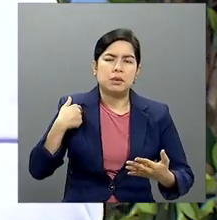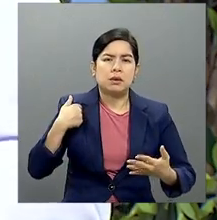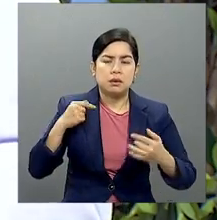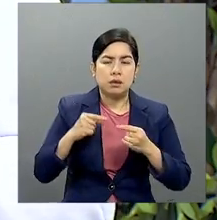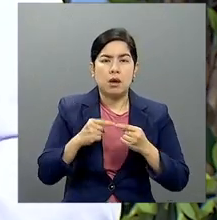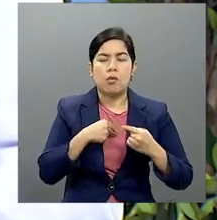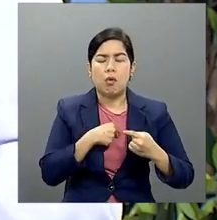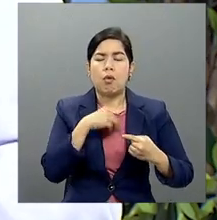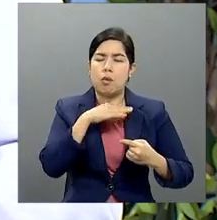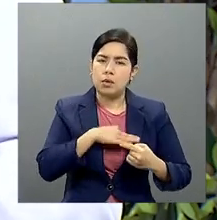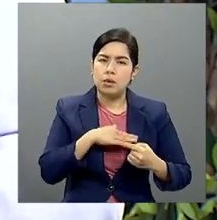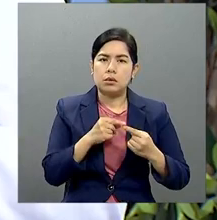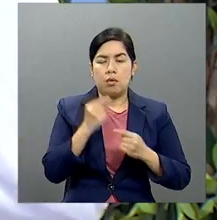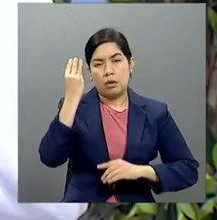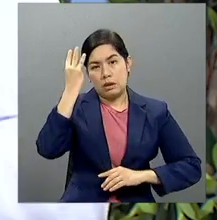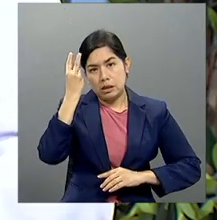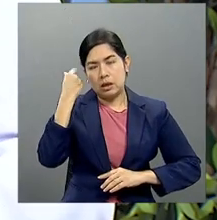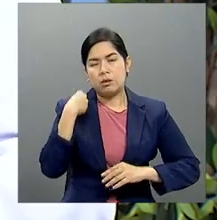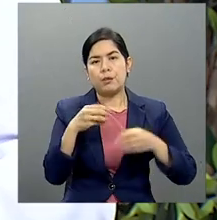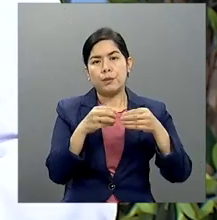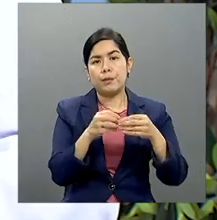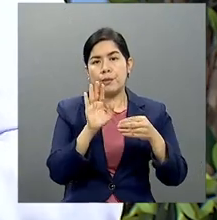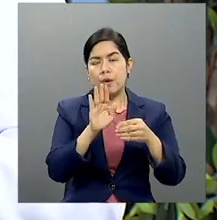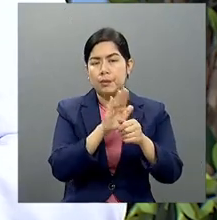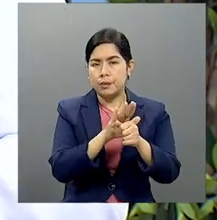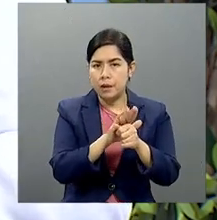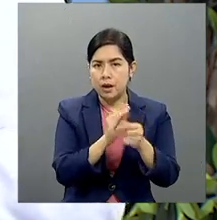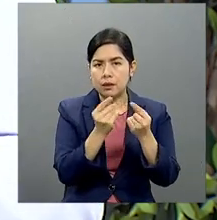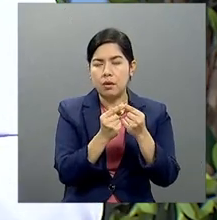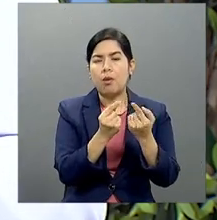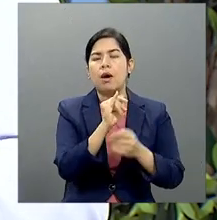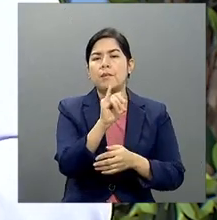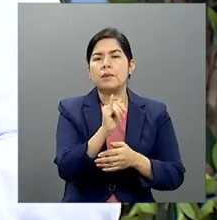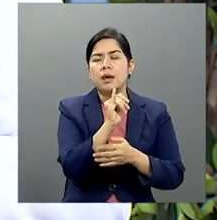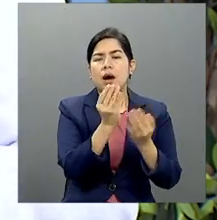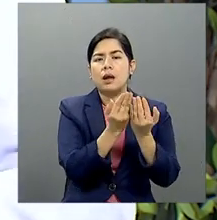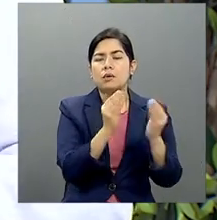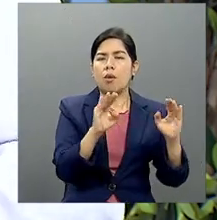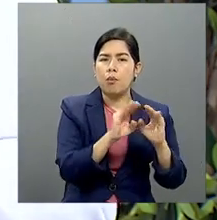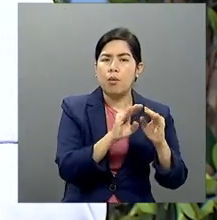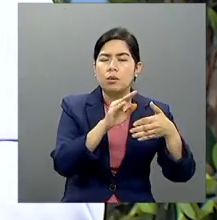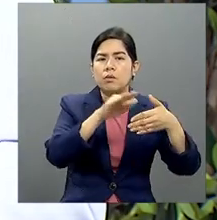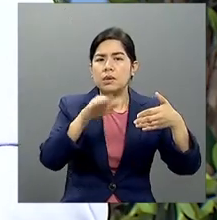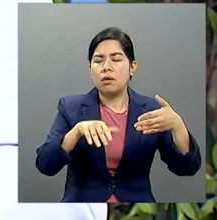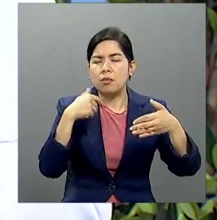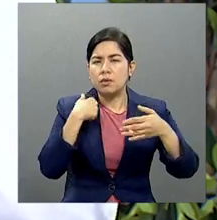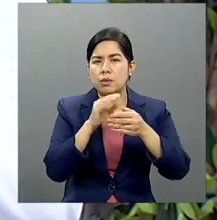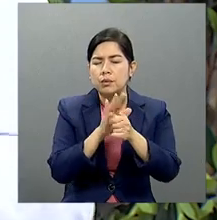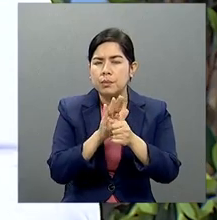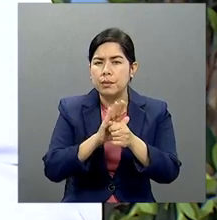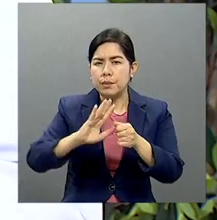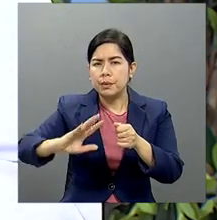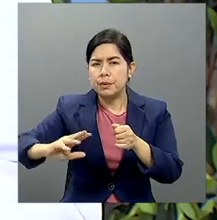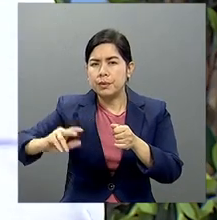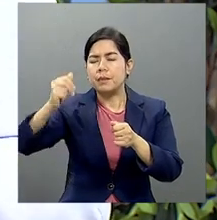นดูแลหรือว่าญาติเนี่ยจำเป็นที่จะต้องประคับประคองแล้วก็เหมือนกับช่วยเหลือคนไข้เพื่อให้เขาเนี่ยสามารถที่จะดำเนินชีวิตได้เหมือนกับ